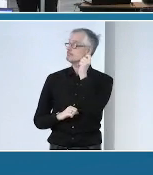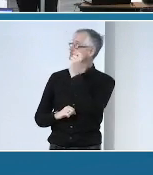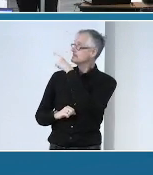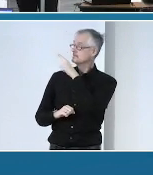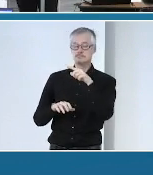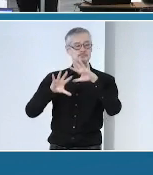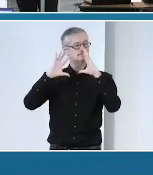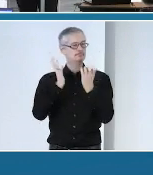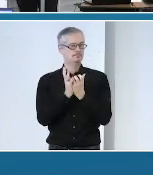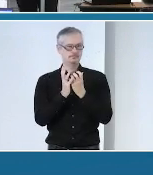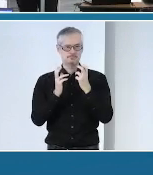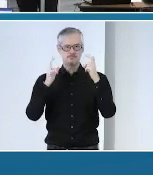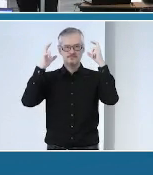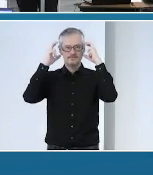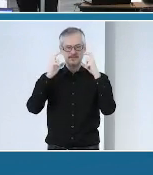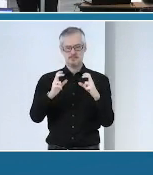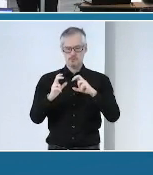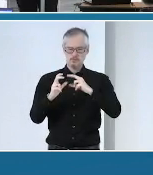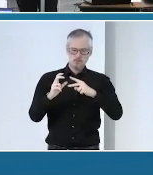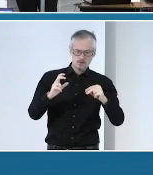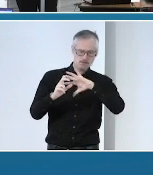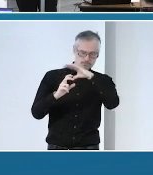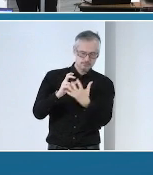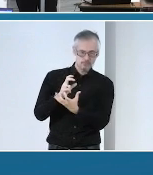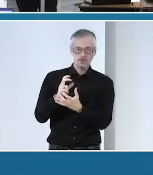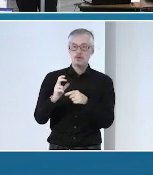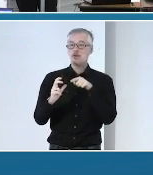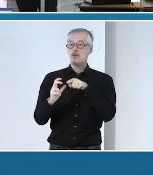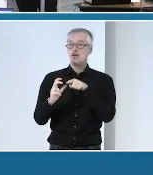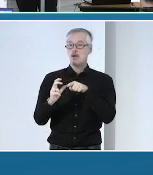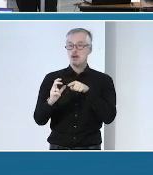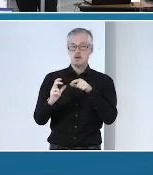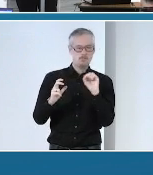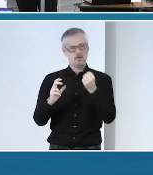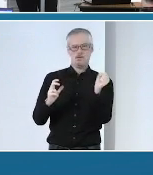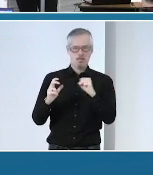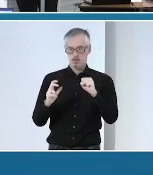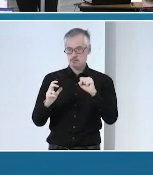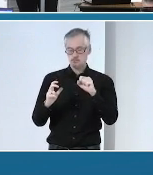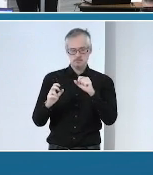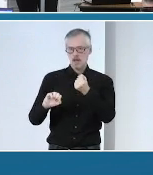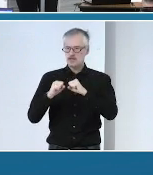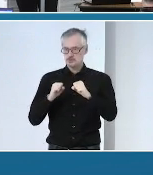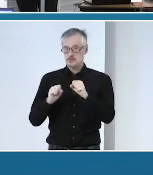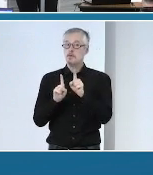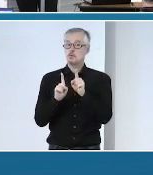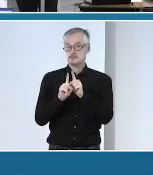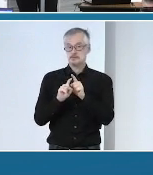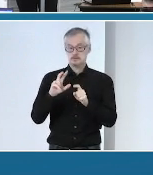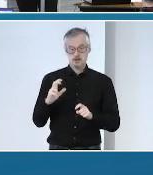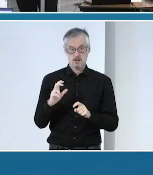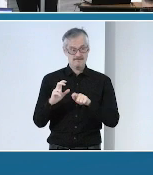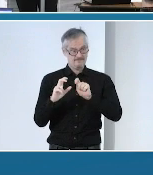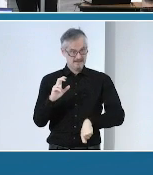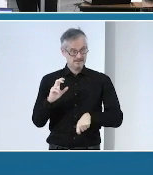c'est pas simplement un système qui réagit au mouvement rapide, il réagit aussi à